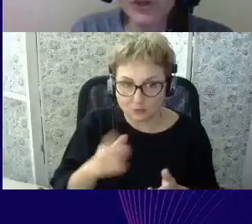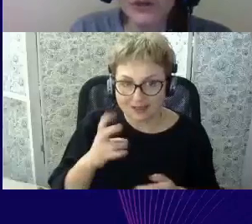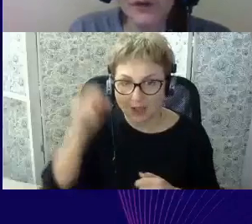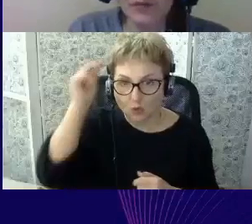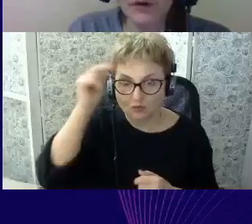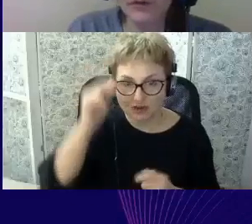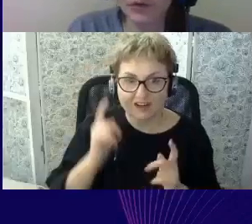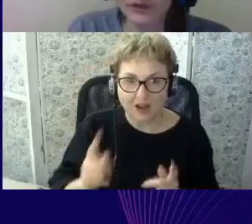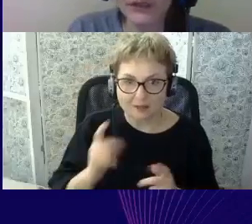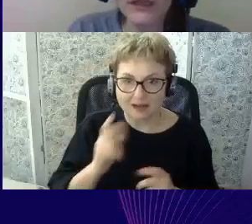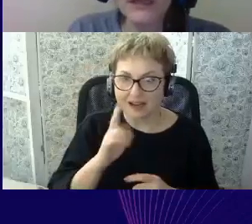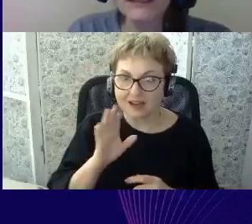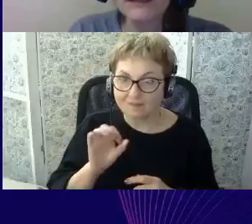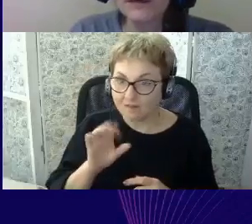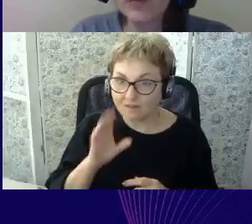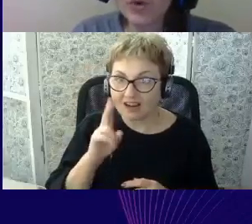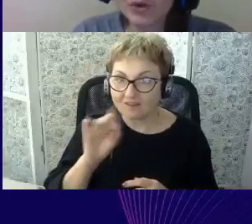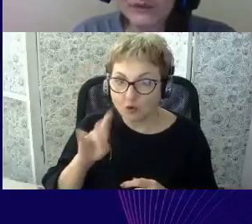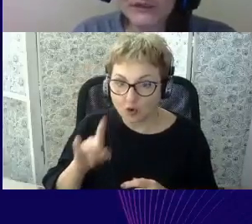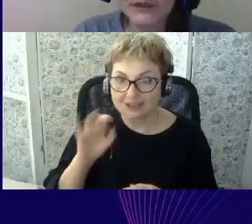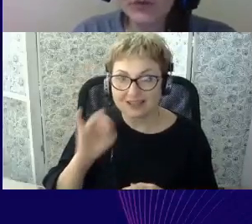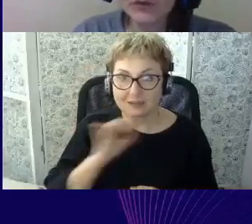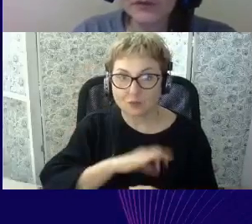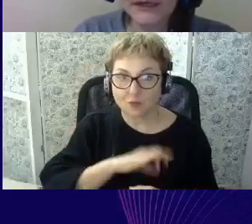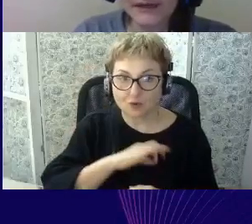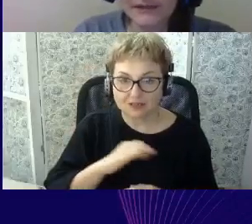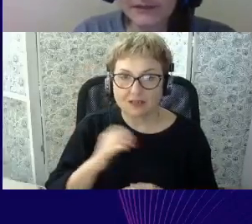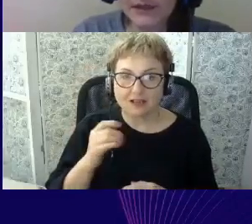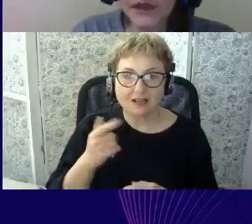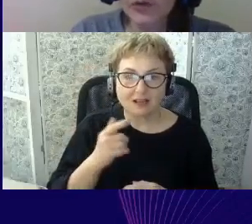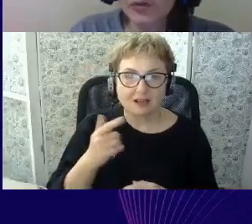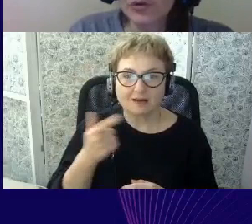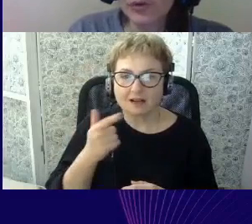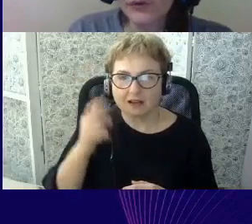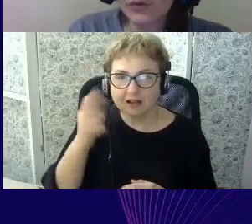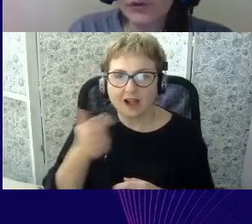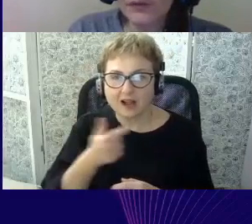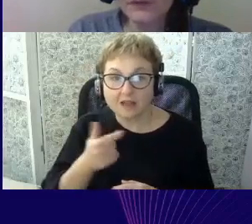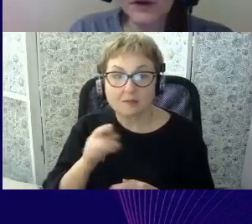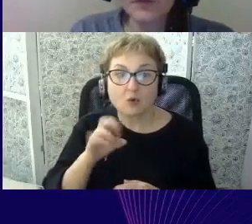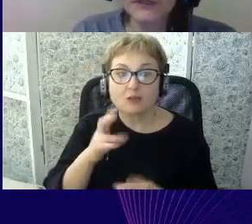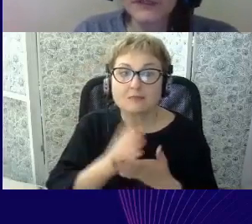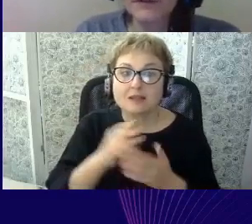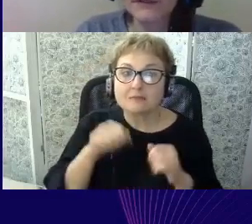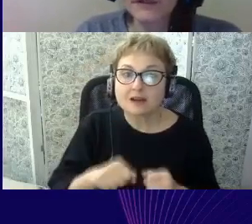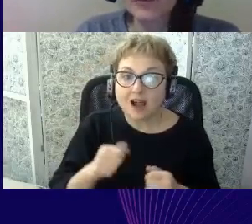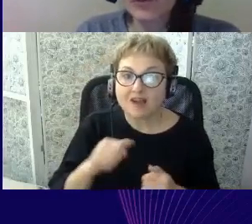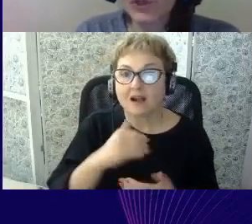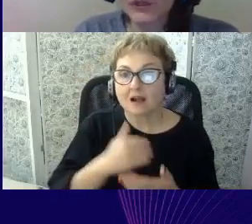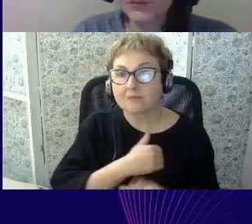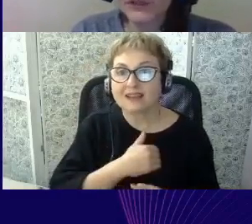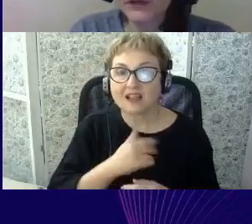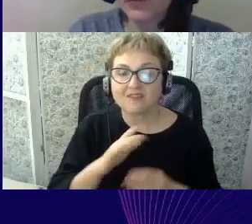на обучение в рамках квоты и пользуется льготами и гарантиями, то, безусловно, он имеет право претендовать